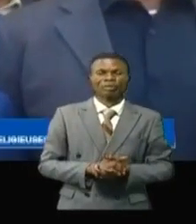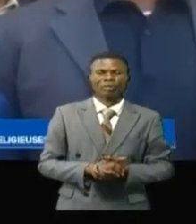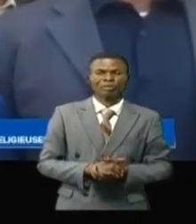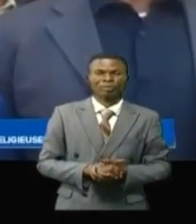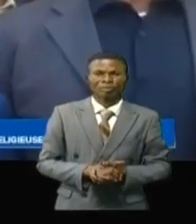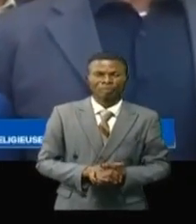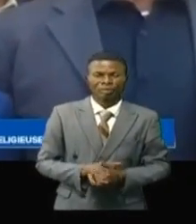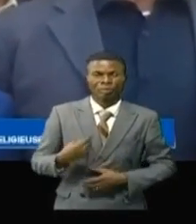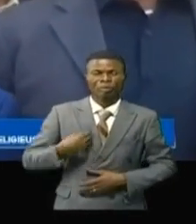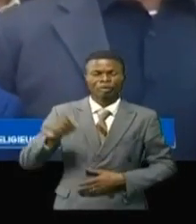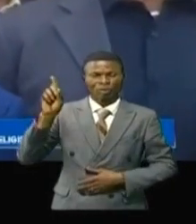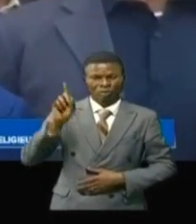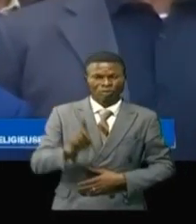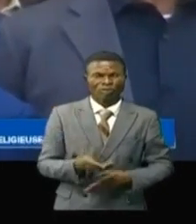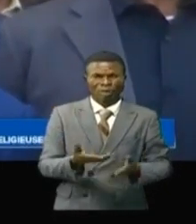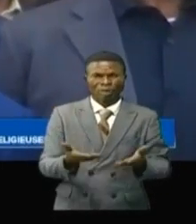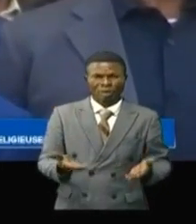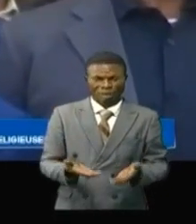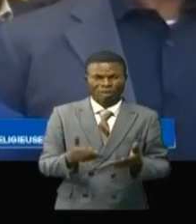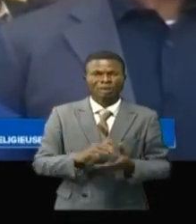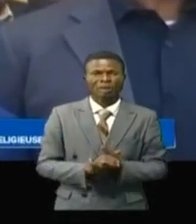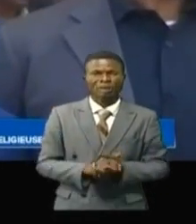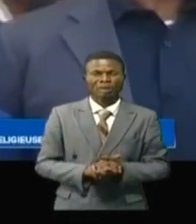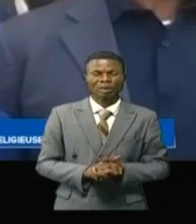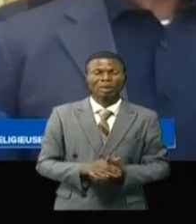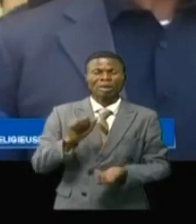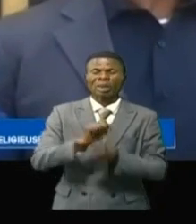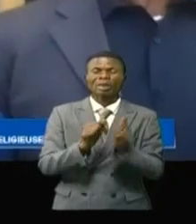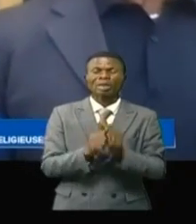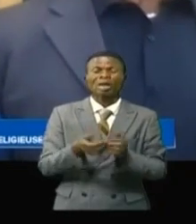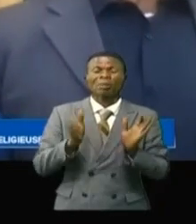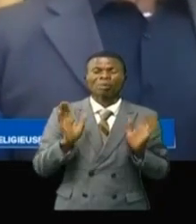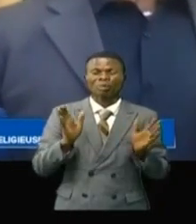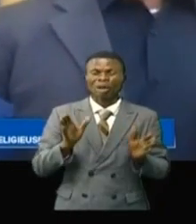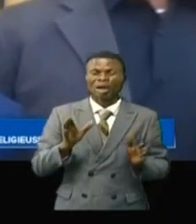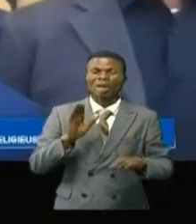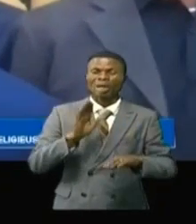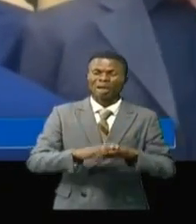Je viens de connaître cette une situation qui nous touche.